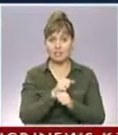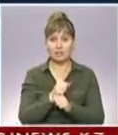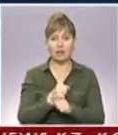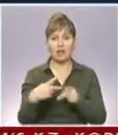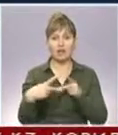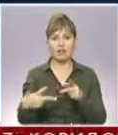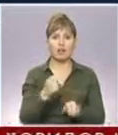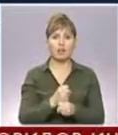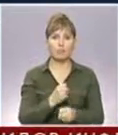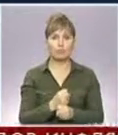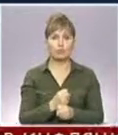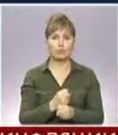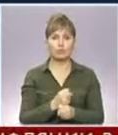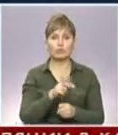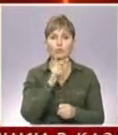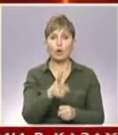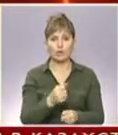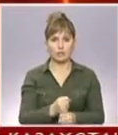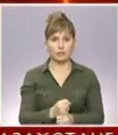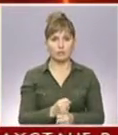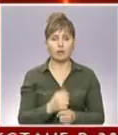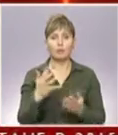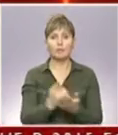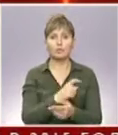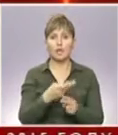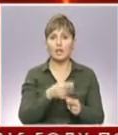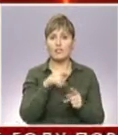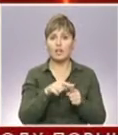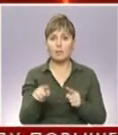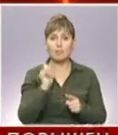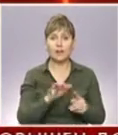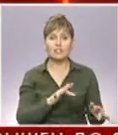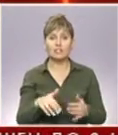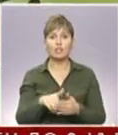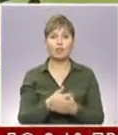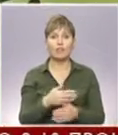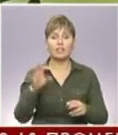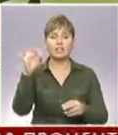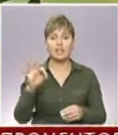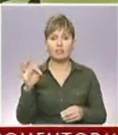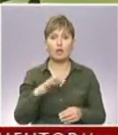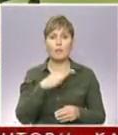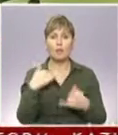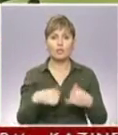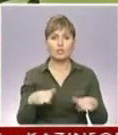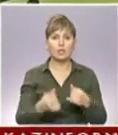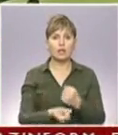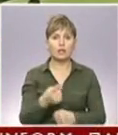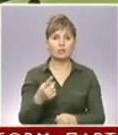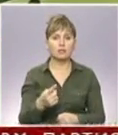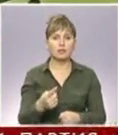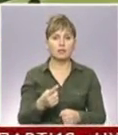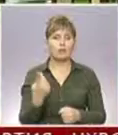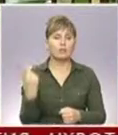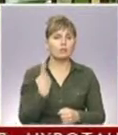работе, 3-летней работе. Получается, за этот период, пока действовали новые тарифы, многие точки общепита оказались в долговой яме